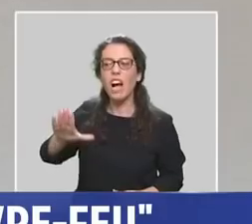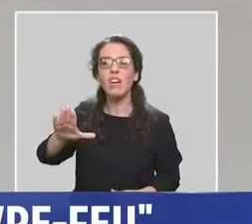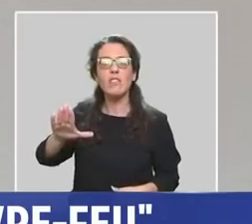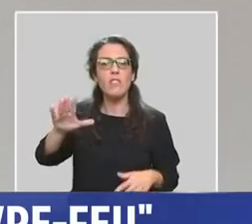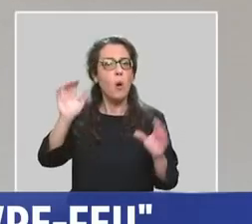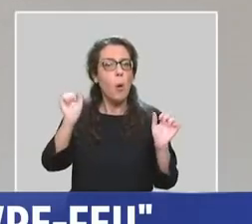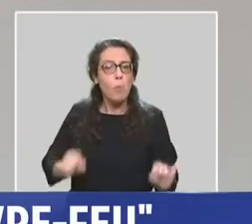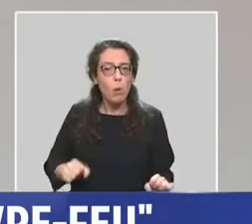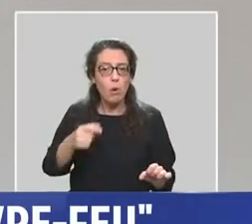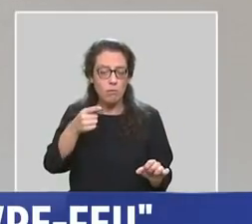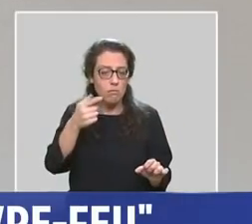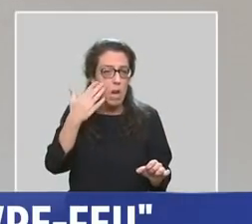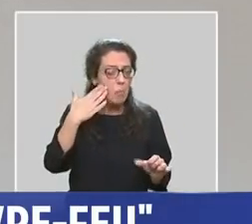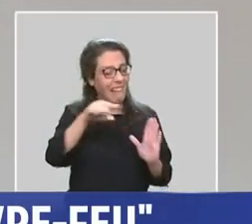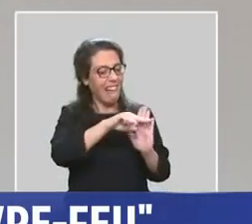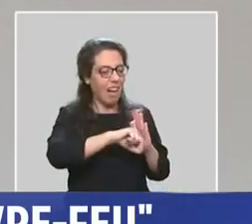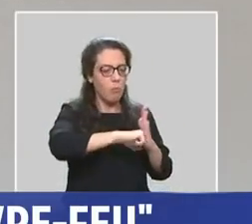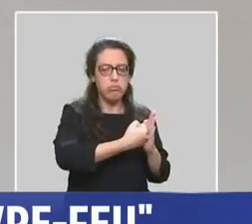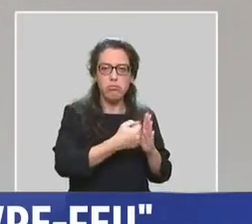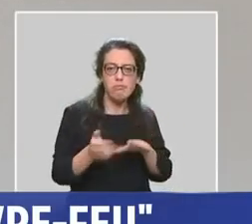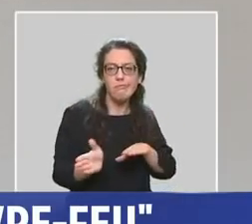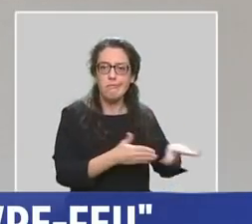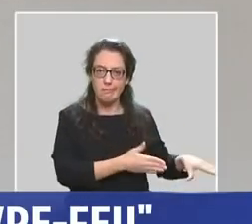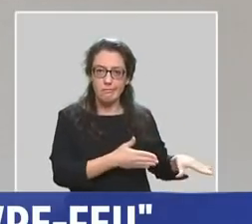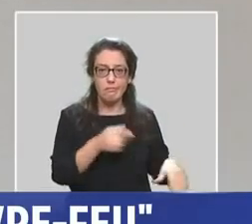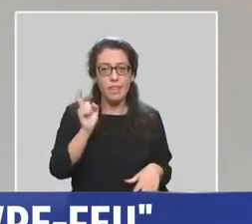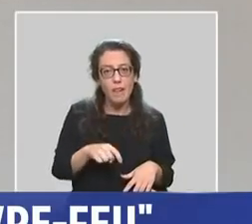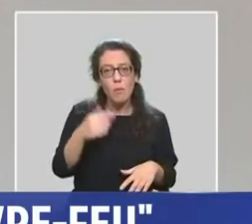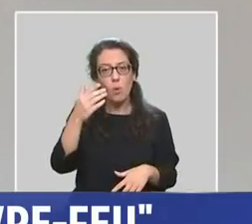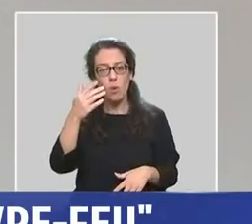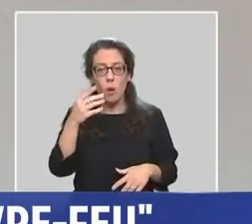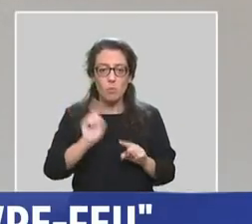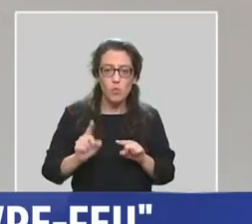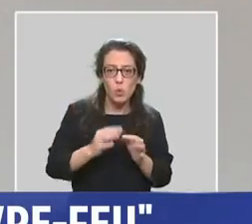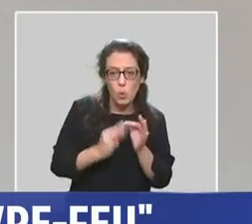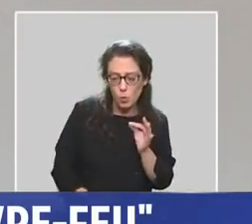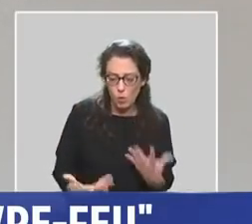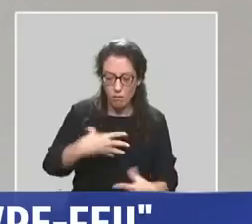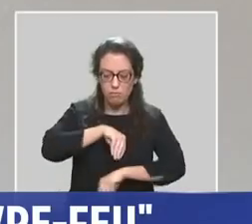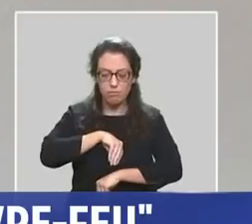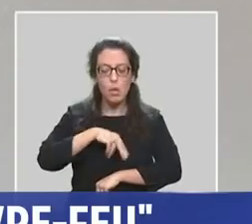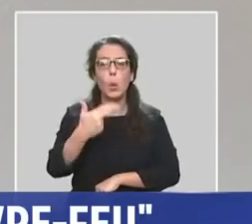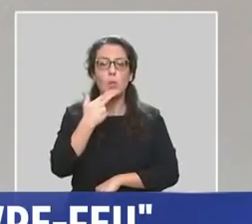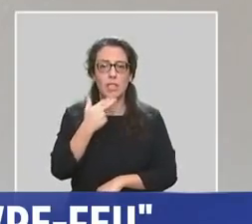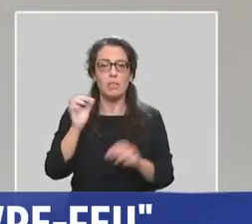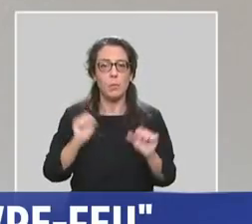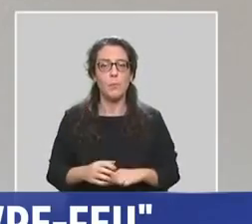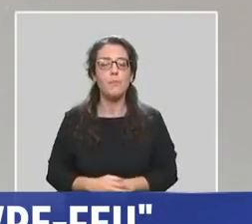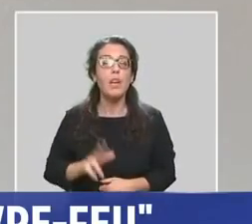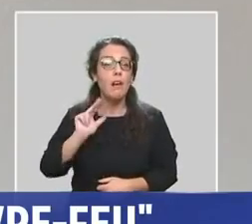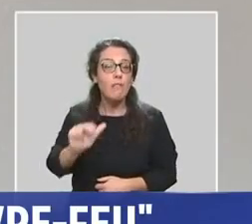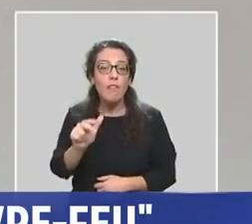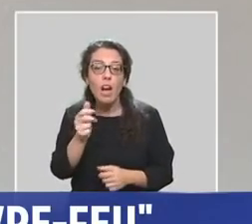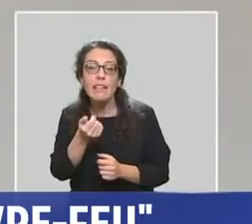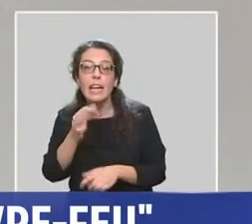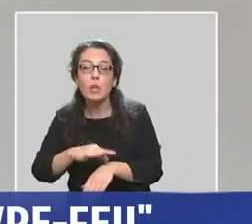plus contraignants si nous savons utiliser pleinement les cartes que nous avons en main. Je vous présenterai dans quelques minutes les décisions qui ont été prises